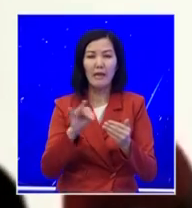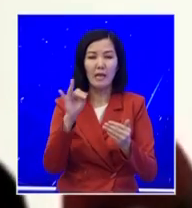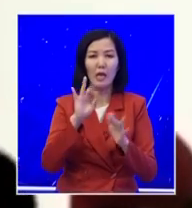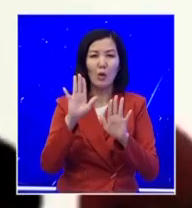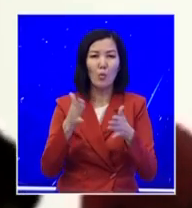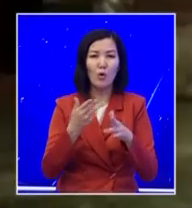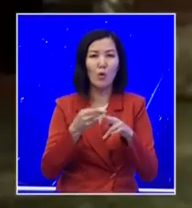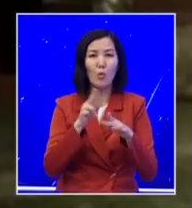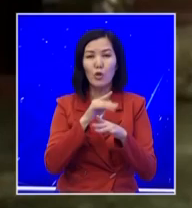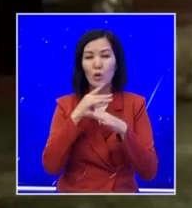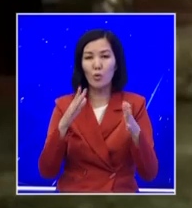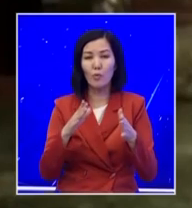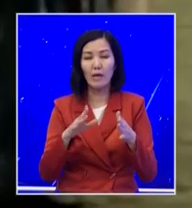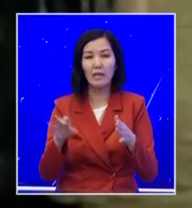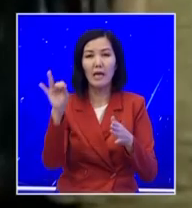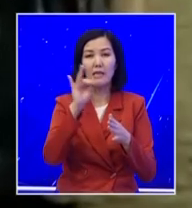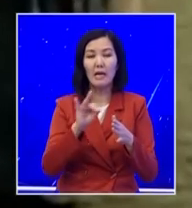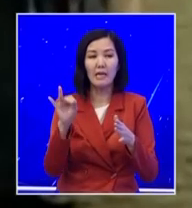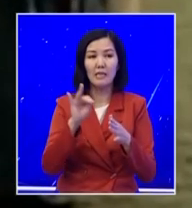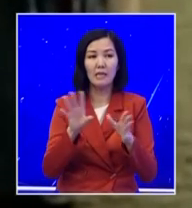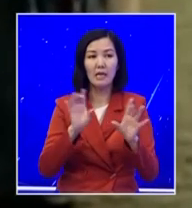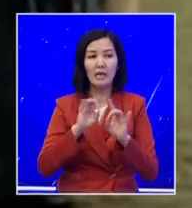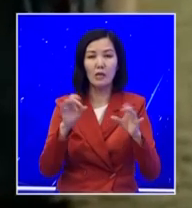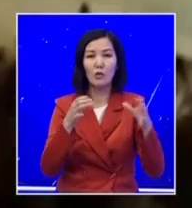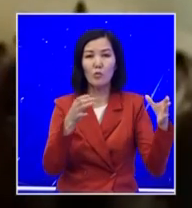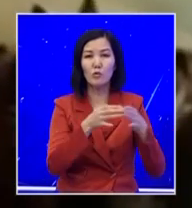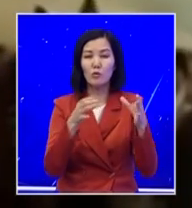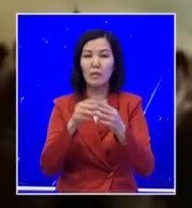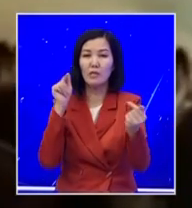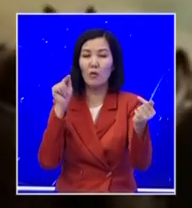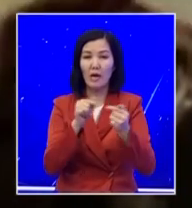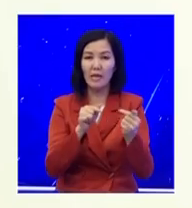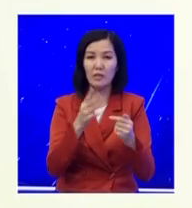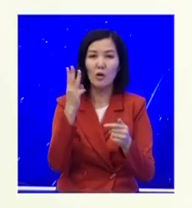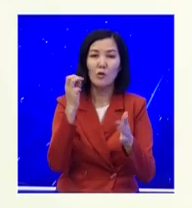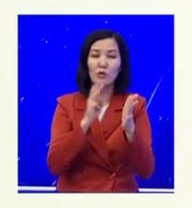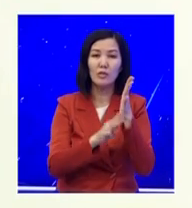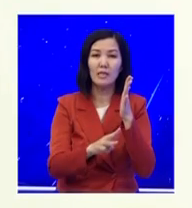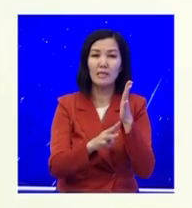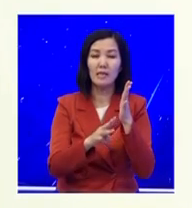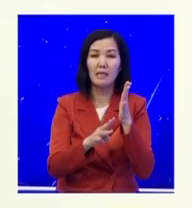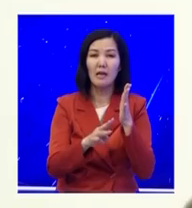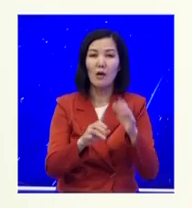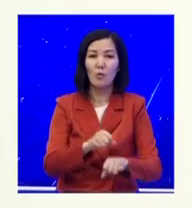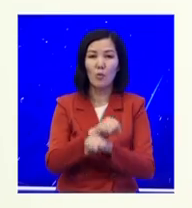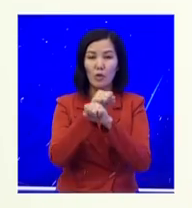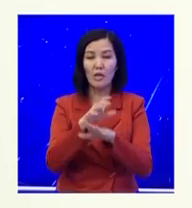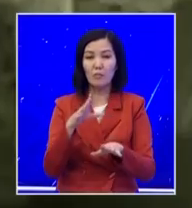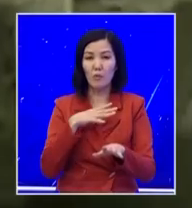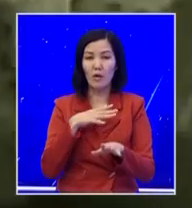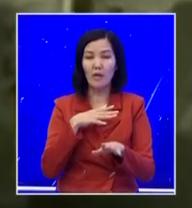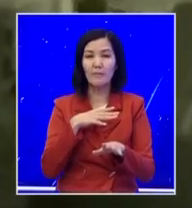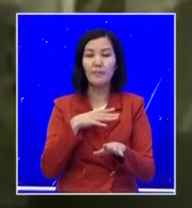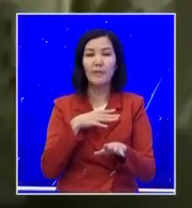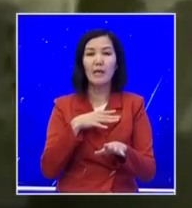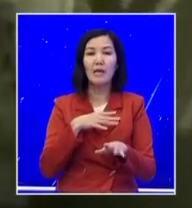оқиғаларға бай мекен. Тарихшылар асыра сілтеген ұжымдастыруға қарсы ел бойынша 380-нен аса көтеріліс орын алғанын айтады. Әне